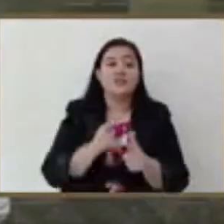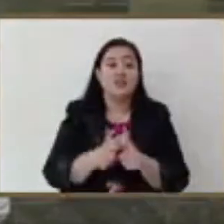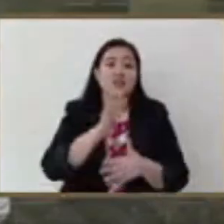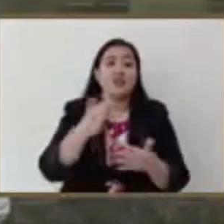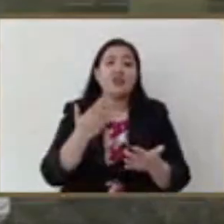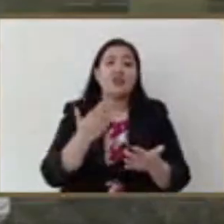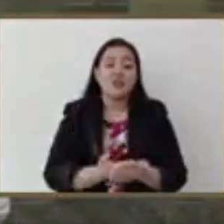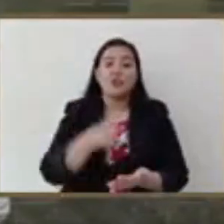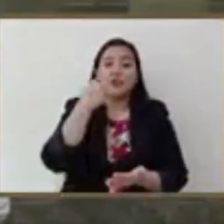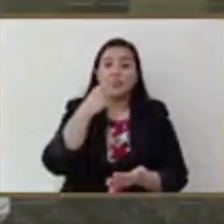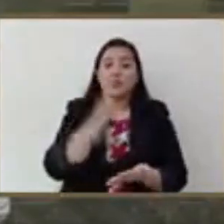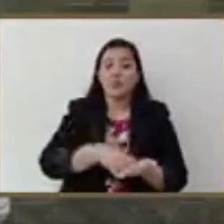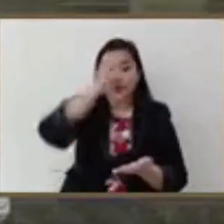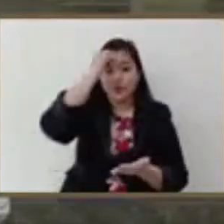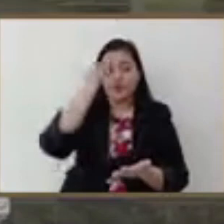mapagpakumbaba.